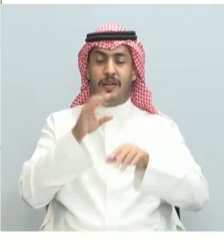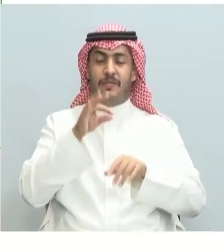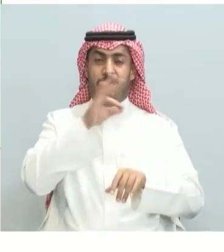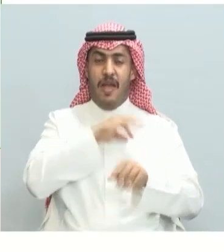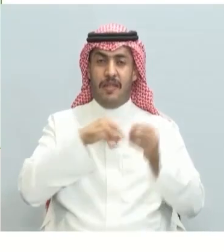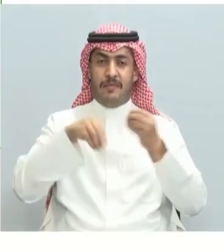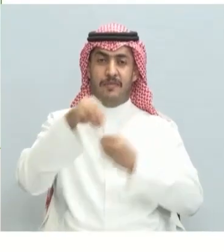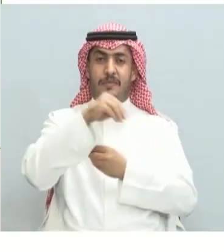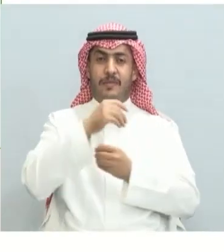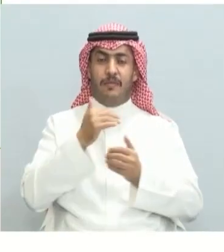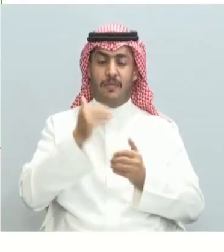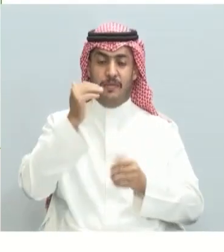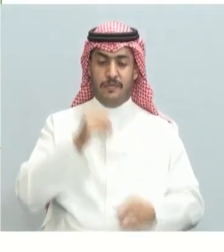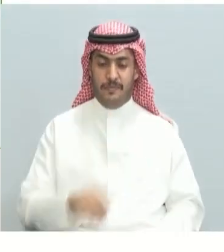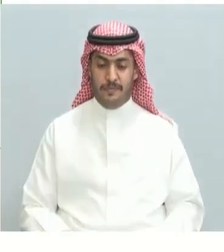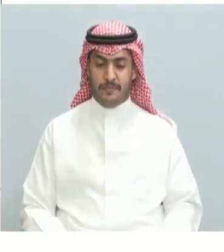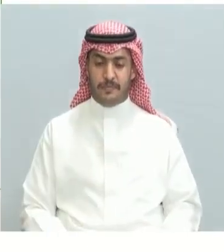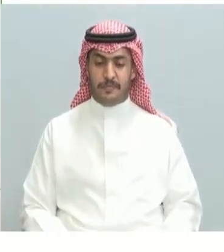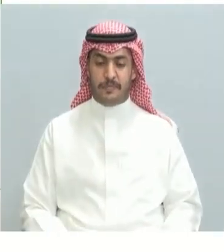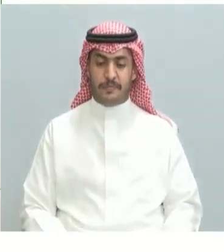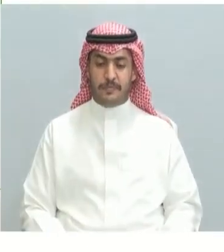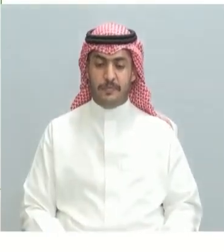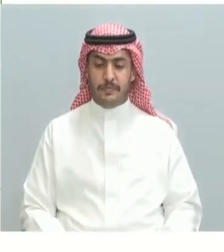عليها ايضا مرتفعه